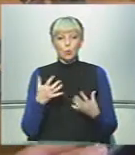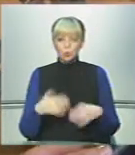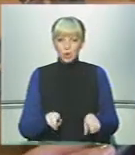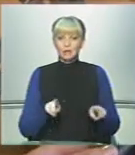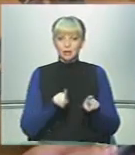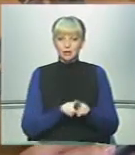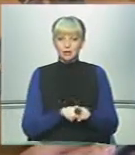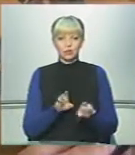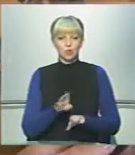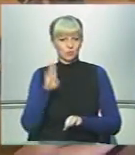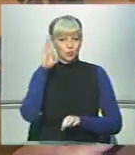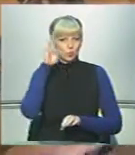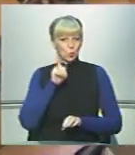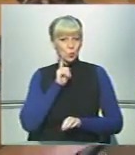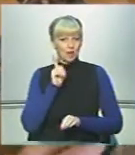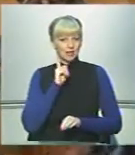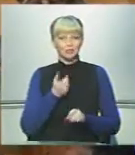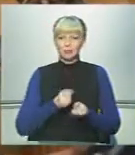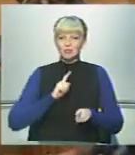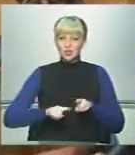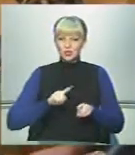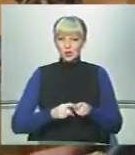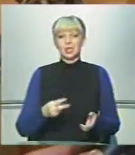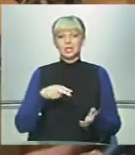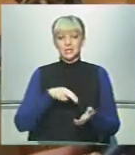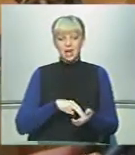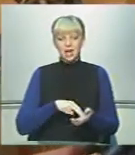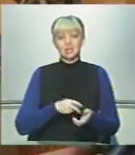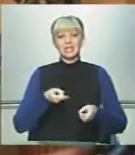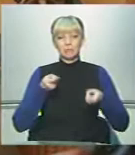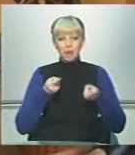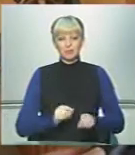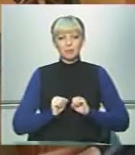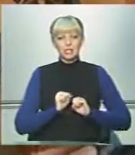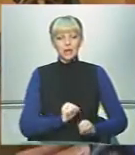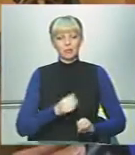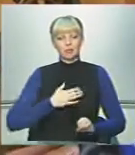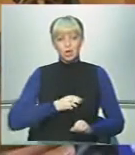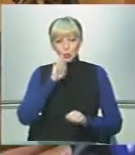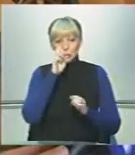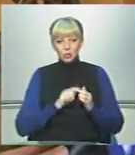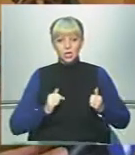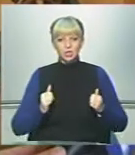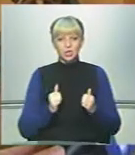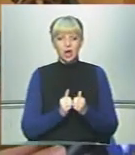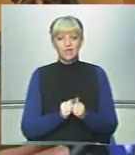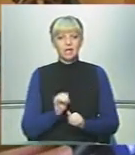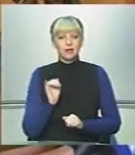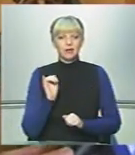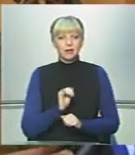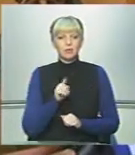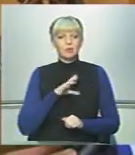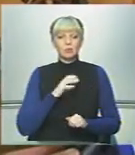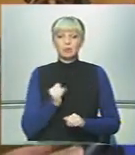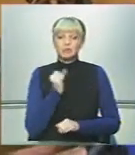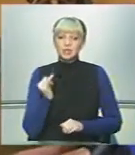в нас юнаки, які дуже швидко стануть справжніми захисниками нашої держави. І їм було